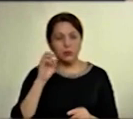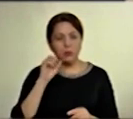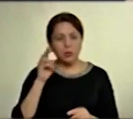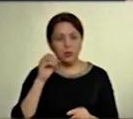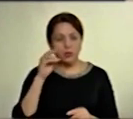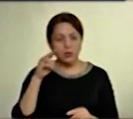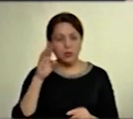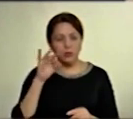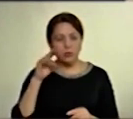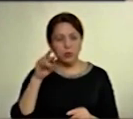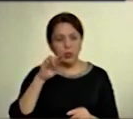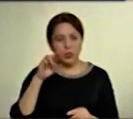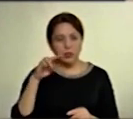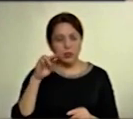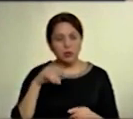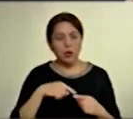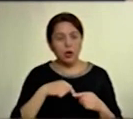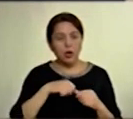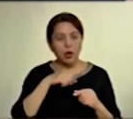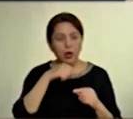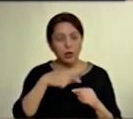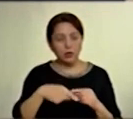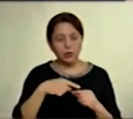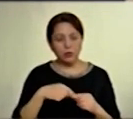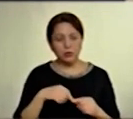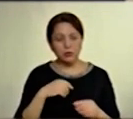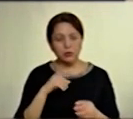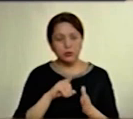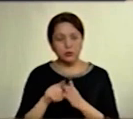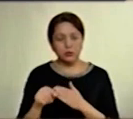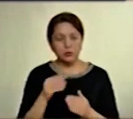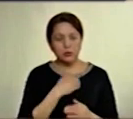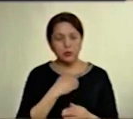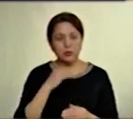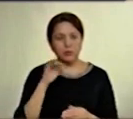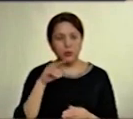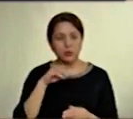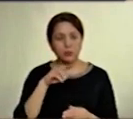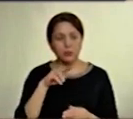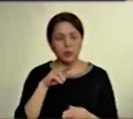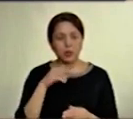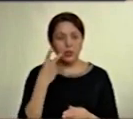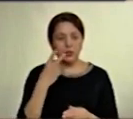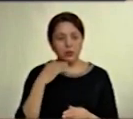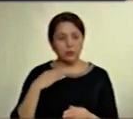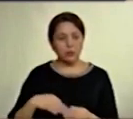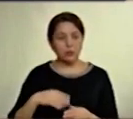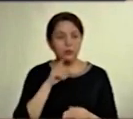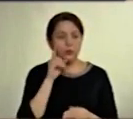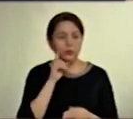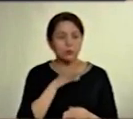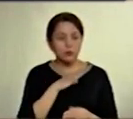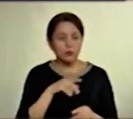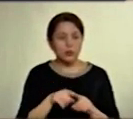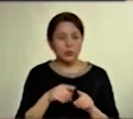intilishadi. Lekin Filip 2ning farzandi yosh bo'lsa-da Aleksandr, ya'ni 20 yosh